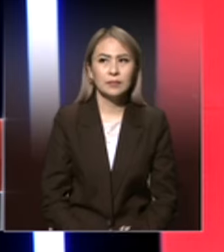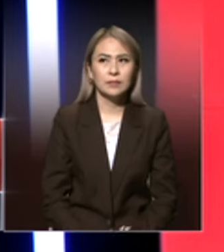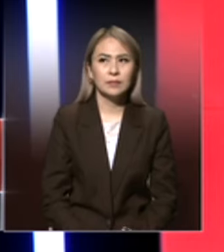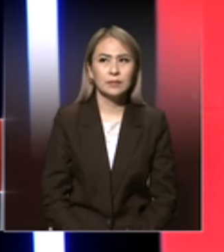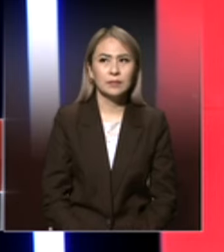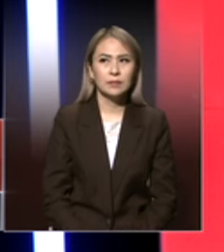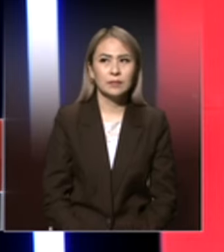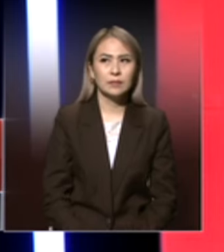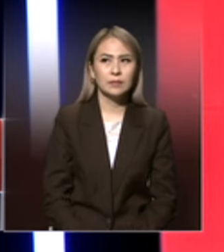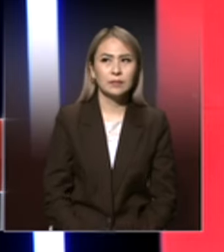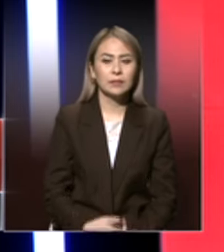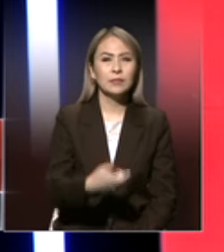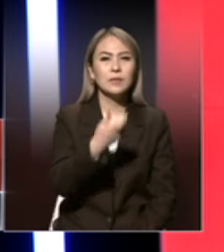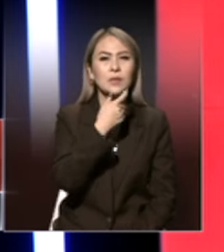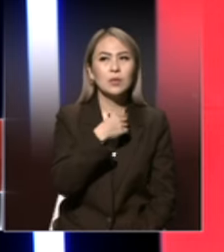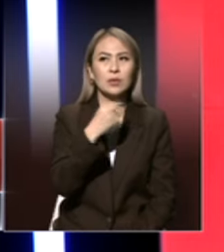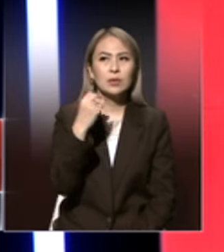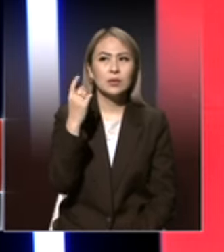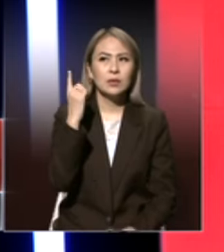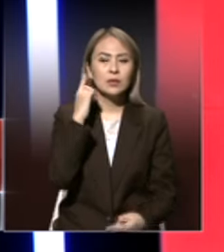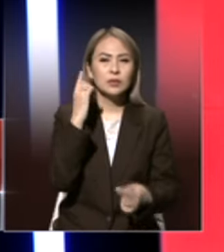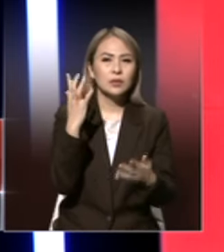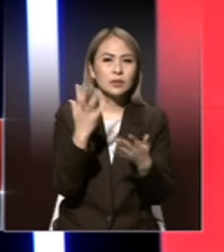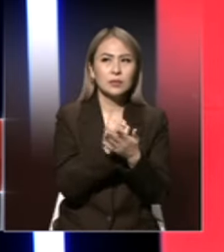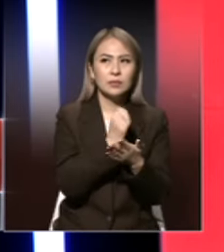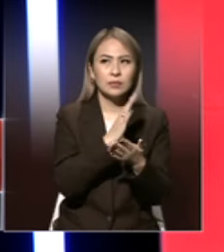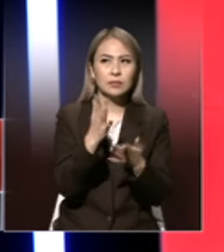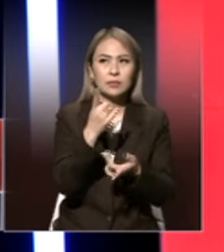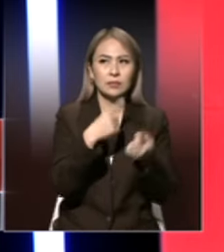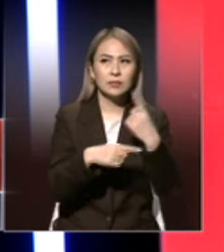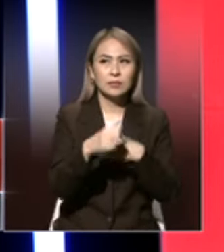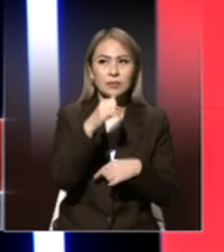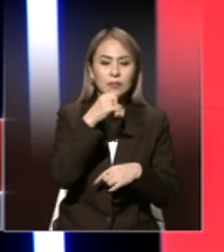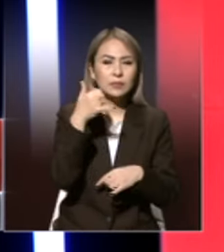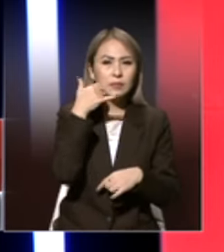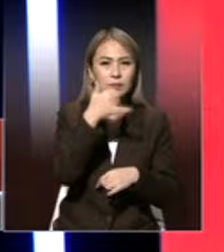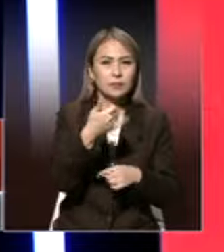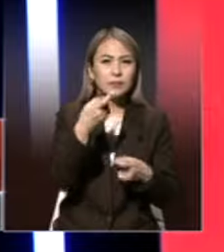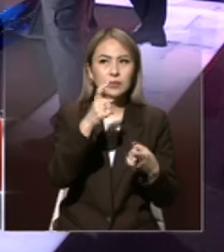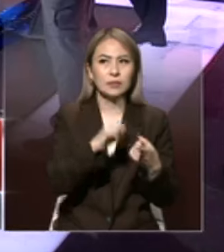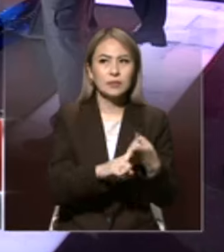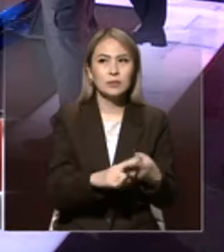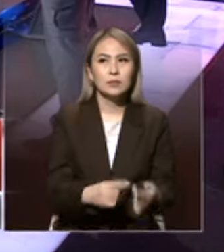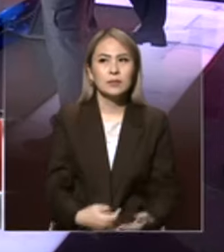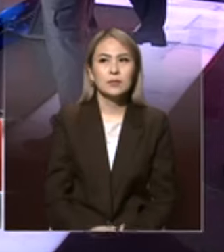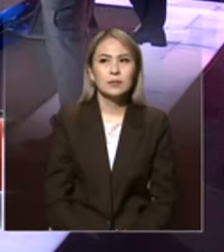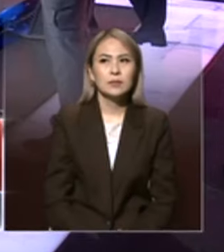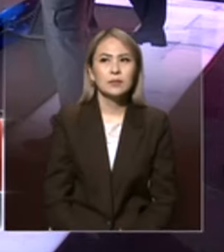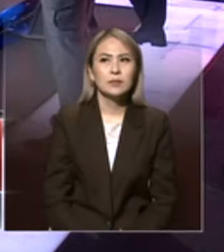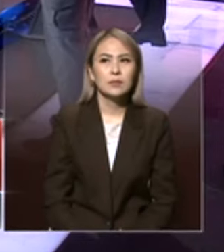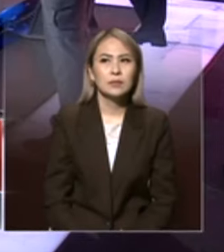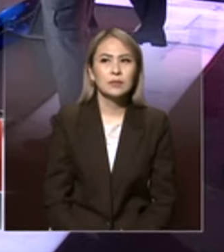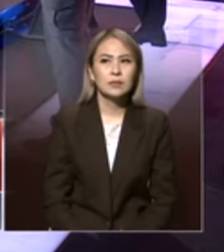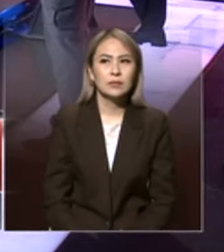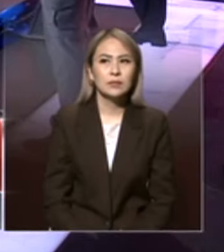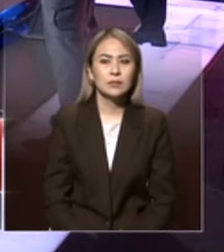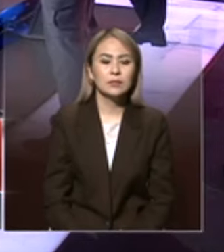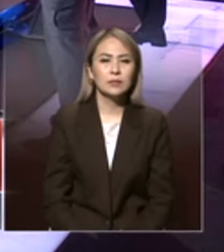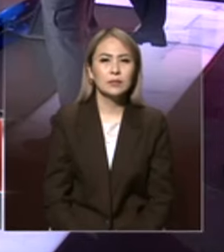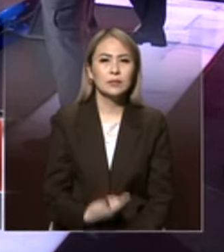Өкінішке қарай, сіздің дауысыңыз естілмей жатыр. Егер қайттан шығатын болсаңыз, қосуға дайынсыз. Енді